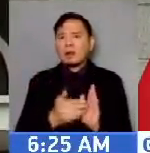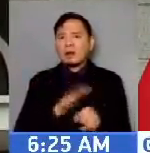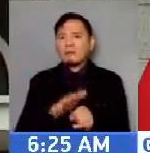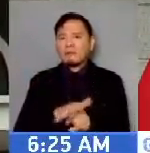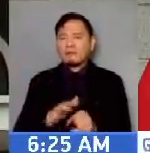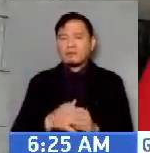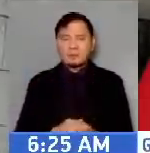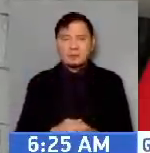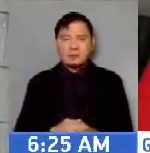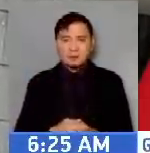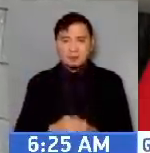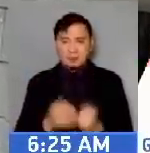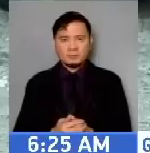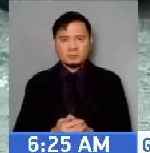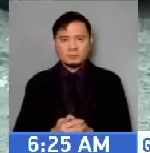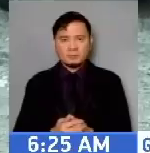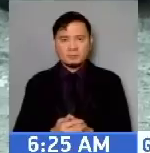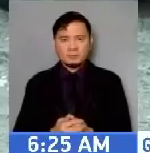ni Marcos.